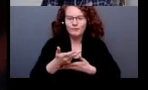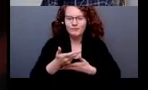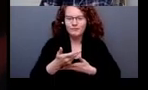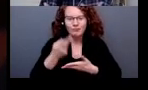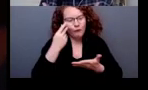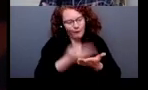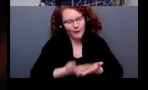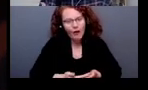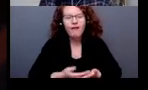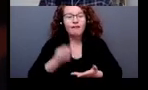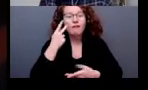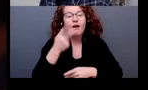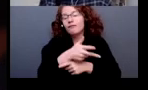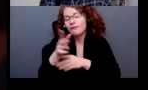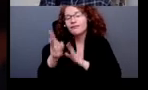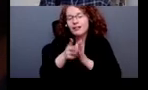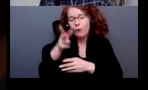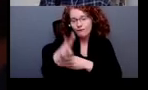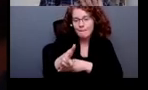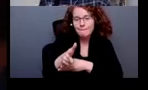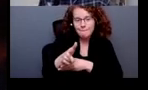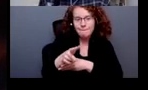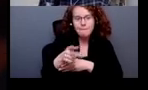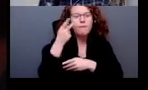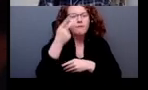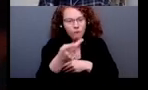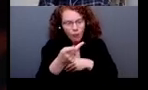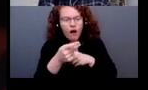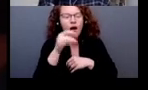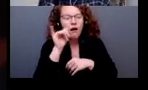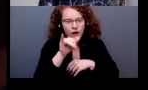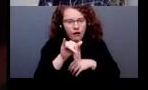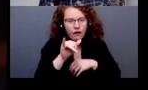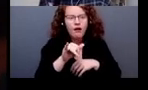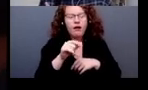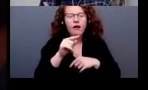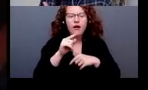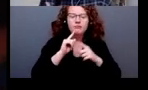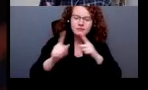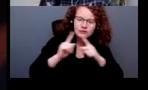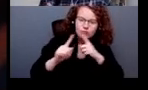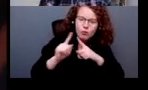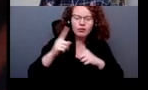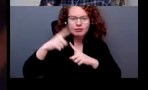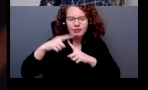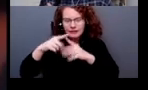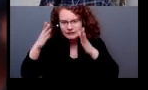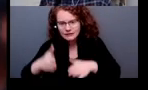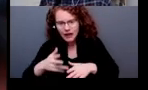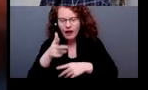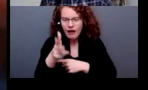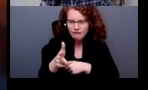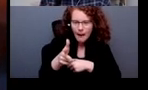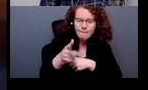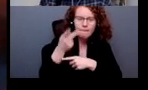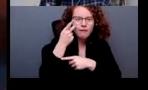c'était un outil, disons, la vidéo permettait de discuter avec les techniciens et les techniciennes pendant